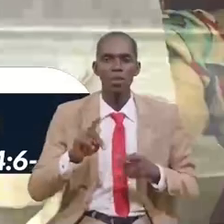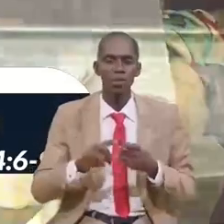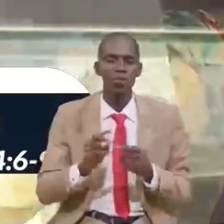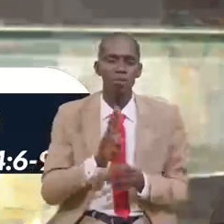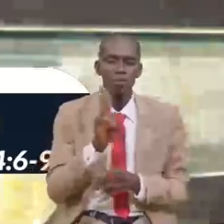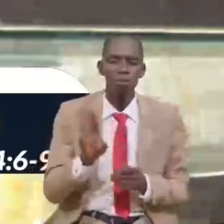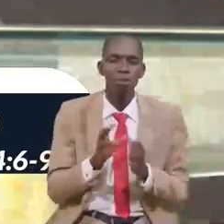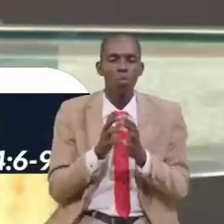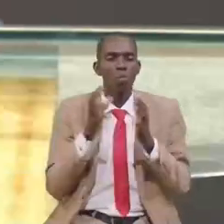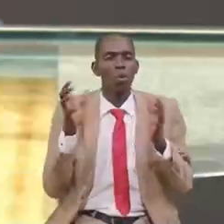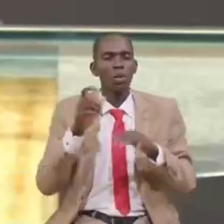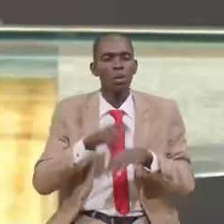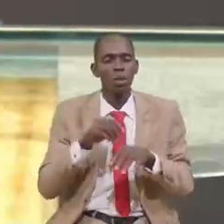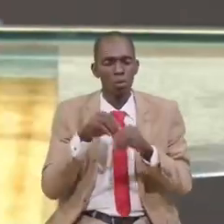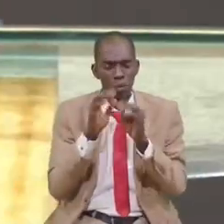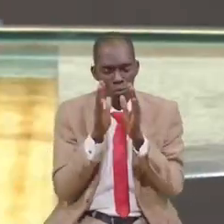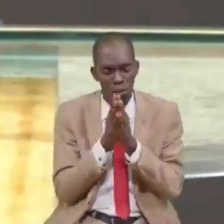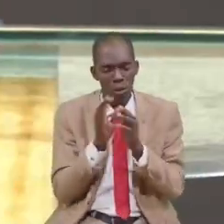prière